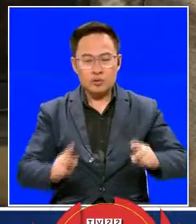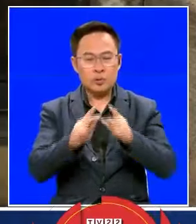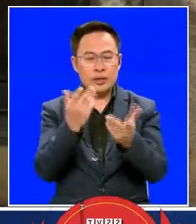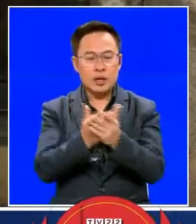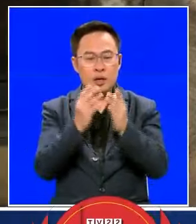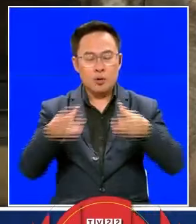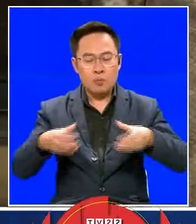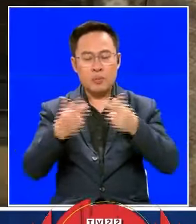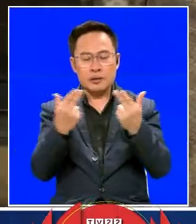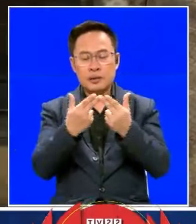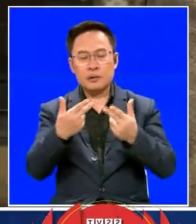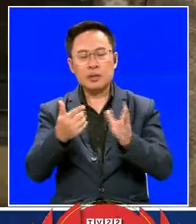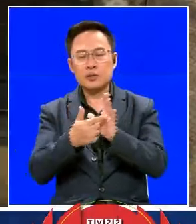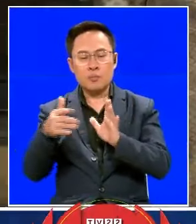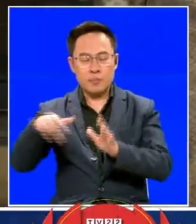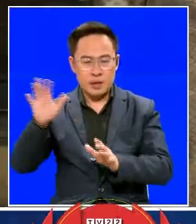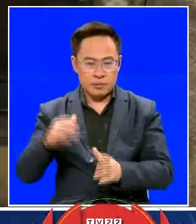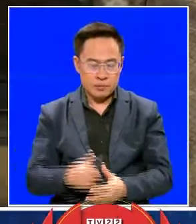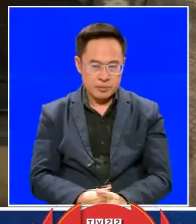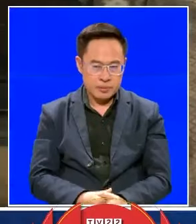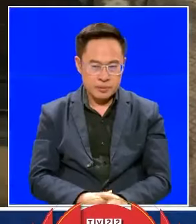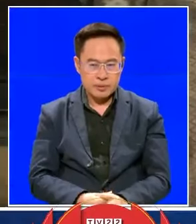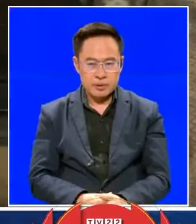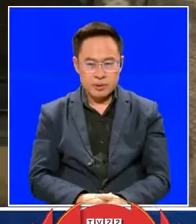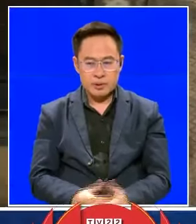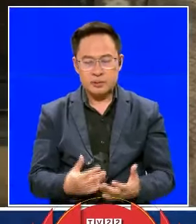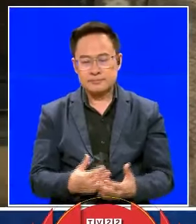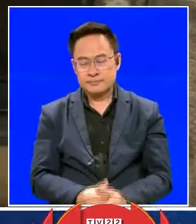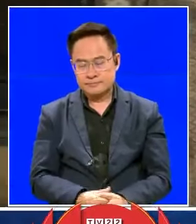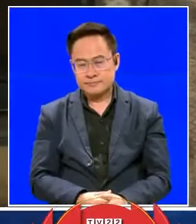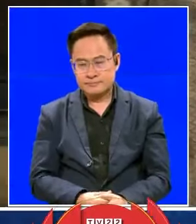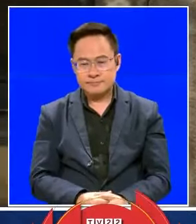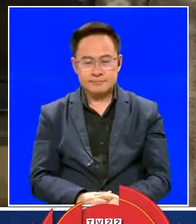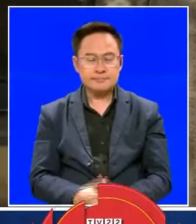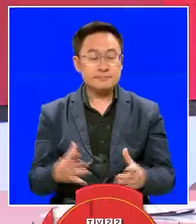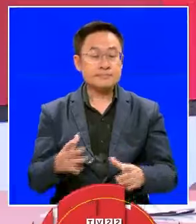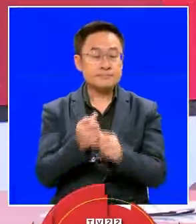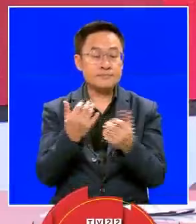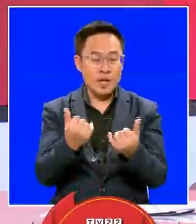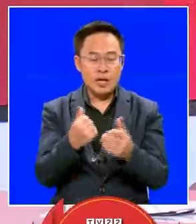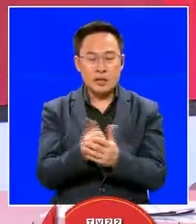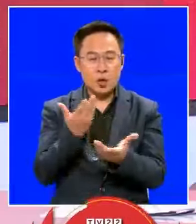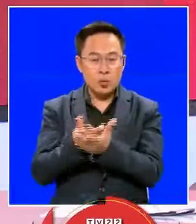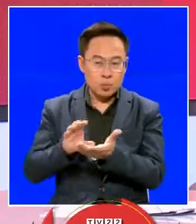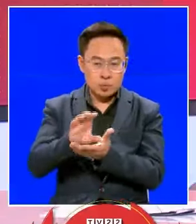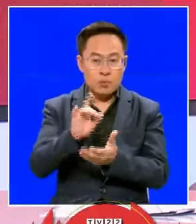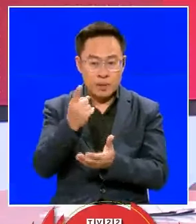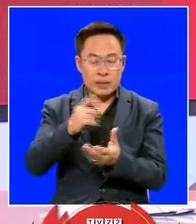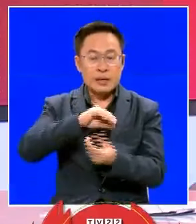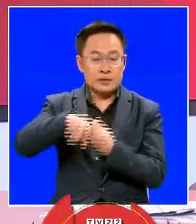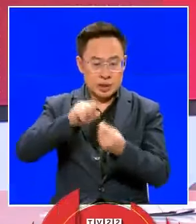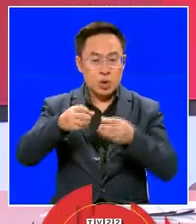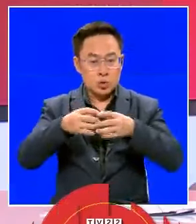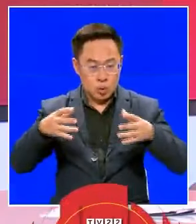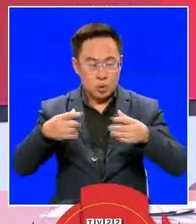นึงแต่ตอนนี้ไม่รู้เลยสปนไปอยู่กับใครใครดูแลเพราะตอนนั้นท่านกฤษฎาท่านดูใช่มั้ยฮะอ่ะนี่แหละท่านผู้ชมก็เดี๋ยวของบมานะครับเศรษฐกิจโต